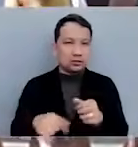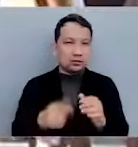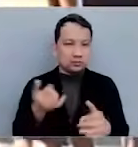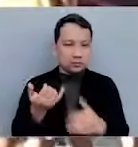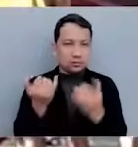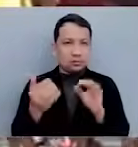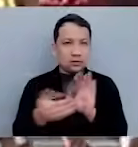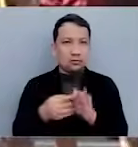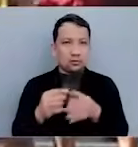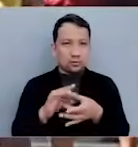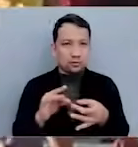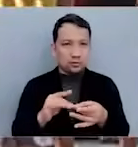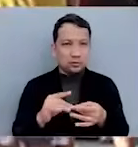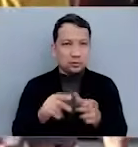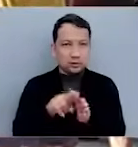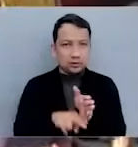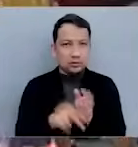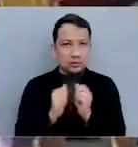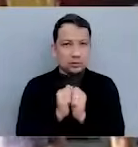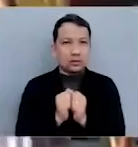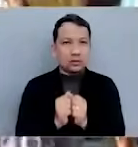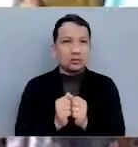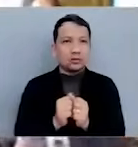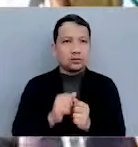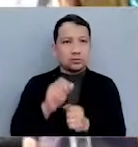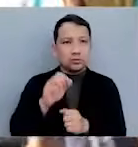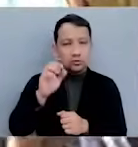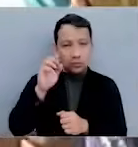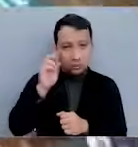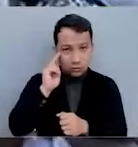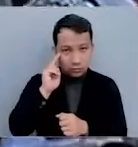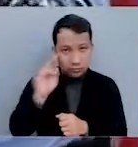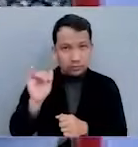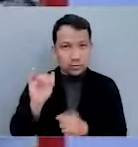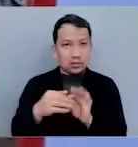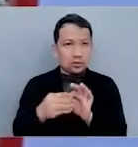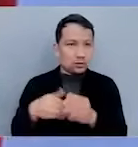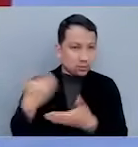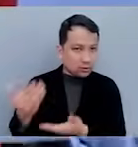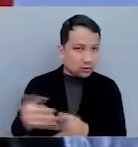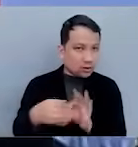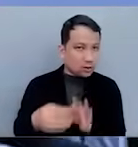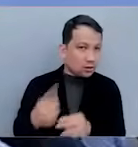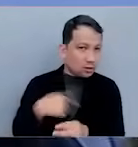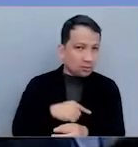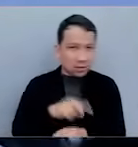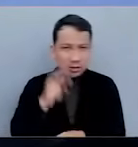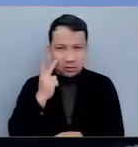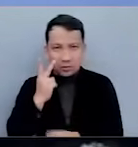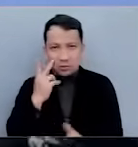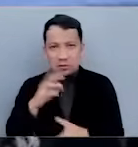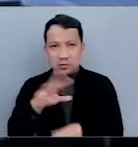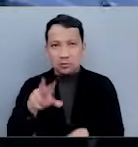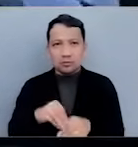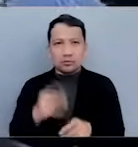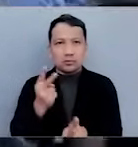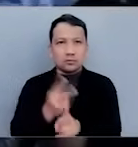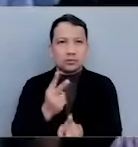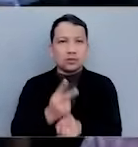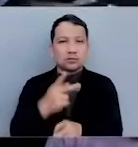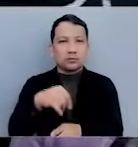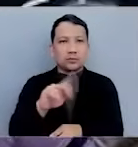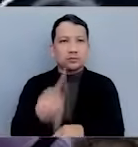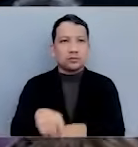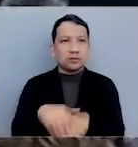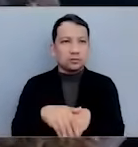Kasama sa mga nakipaglibing kay Jemboy Baltazar si Umipig. Sa prosesyon patungong La Loma Cemetery, nakita namin siyang nakasakay sa van ng PNP. Sa una,